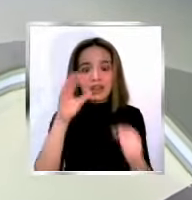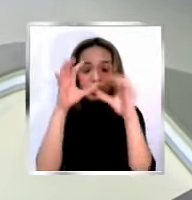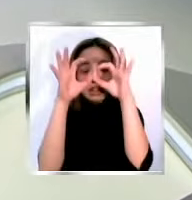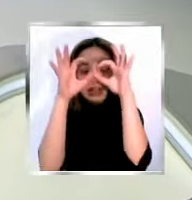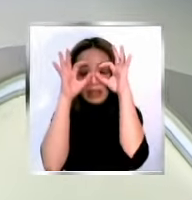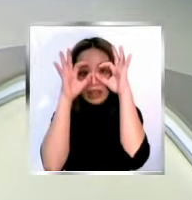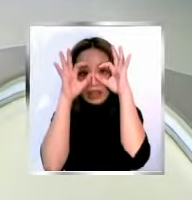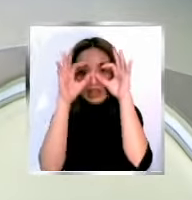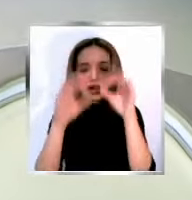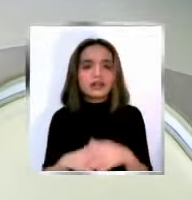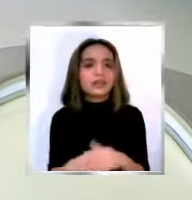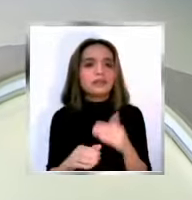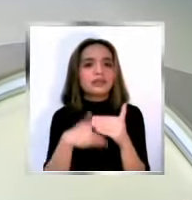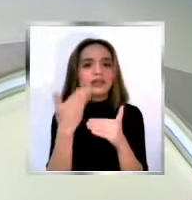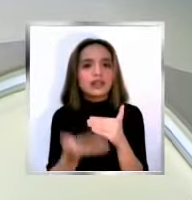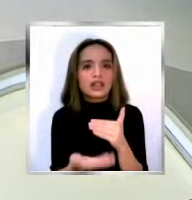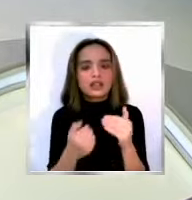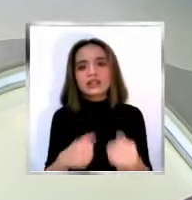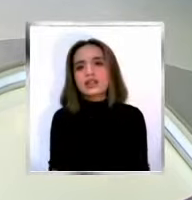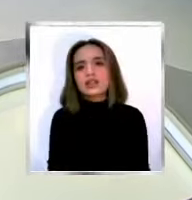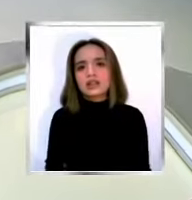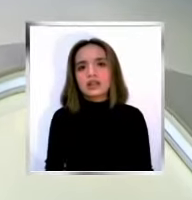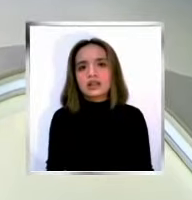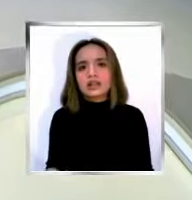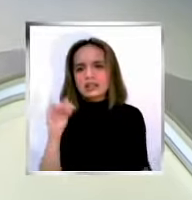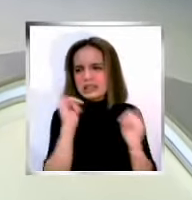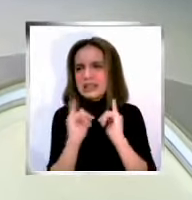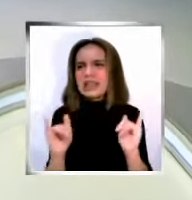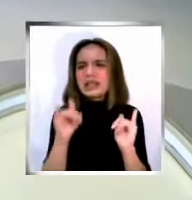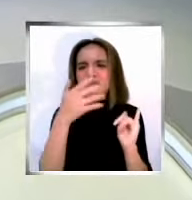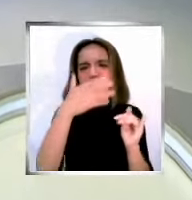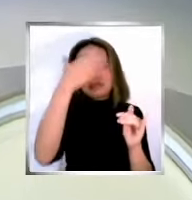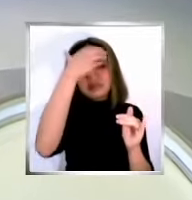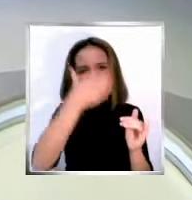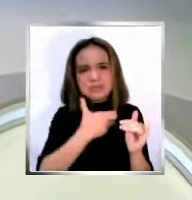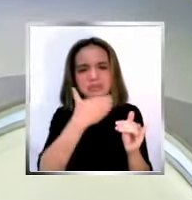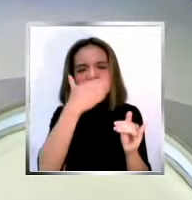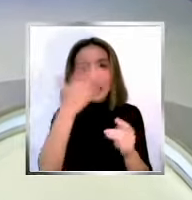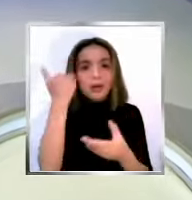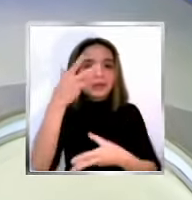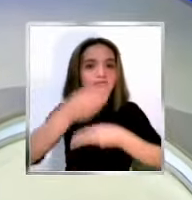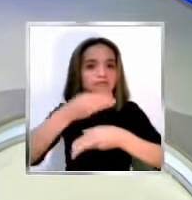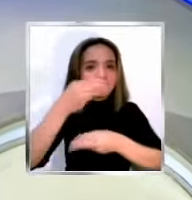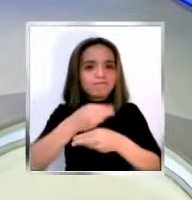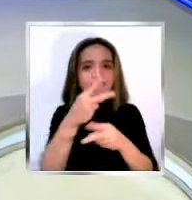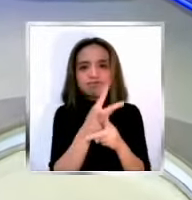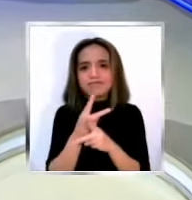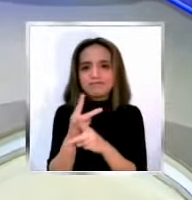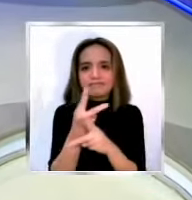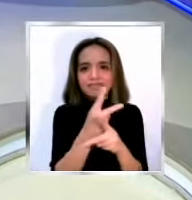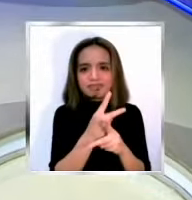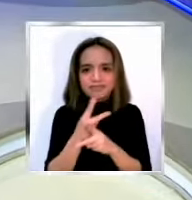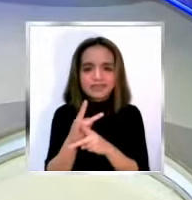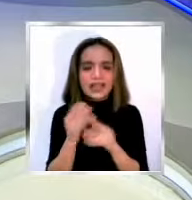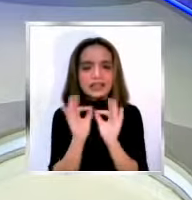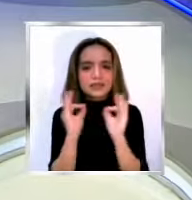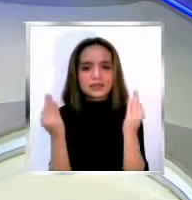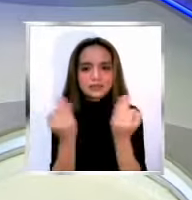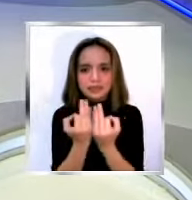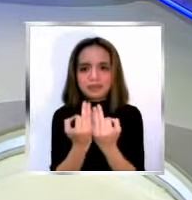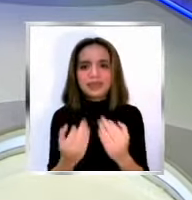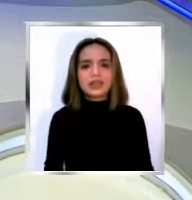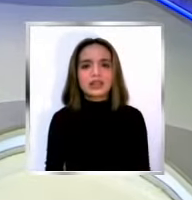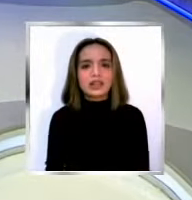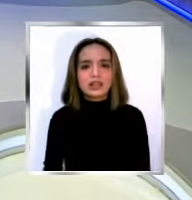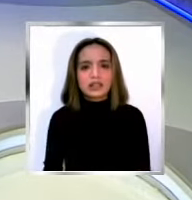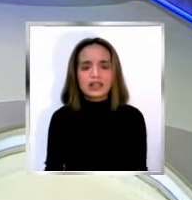isang netizen naman, magsusuot pa rin daw bilang dagdag na proteksyon para sa kanya at sa kanyang pamilya. Sagot naman ng